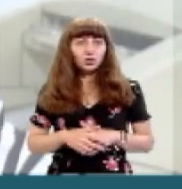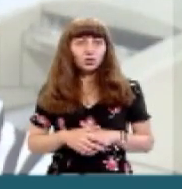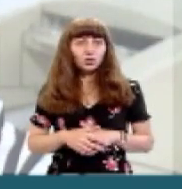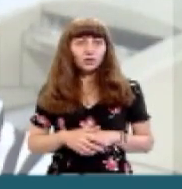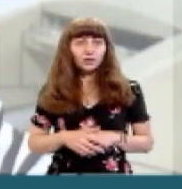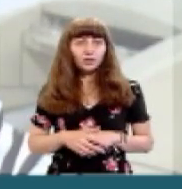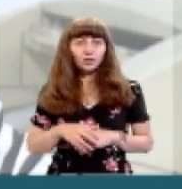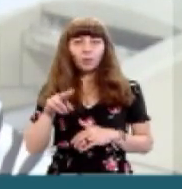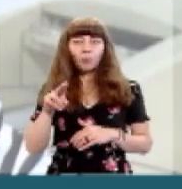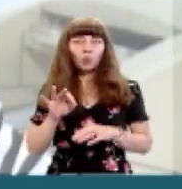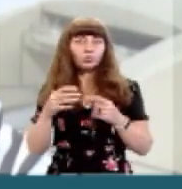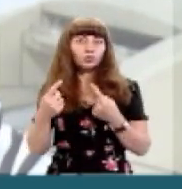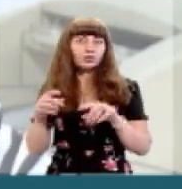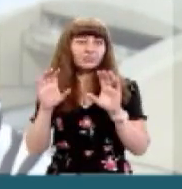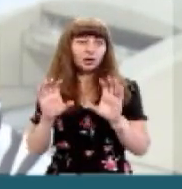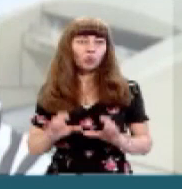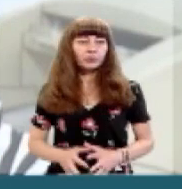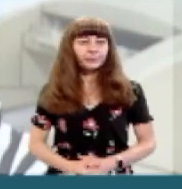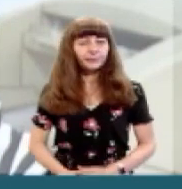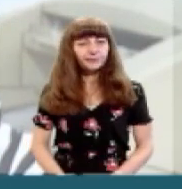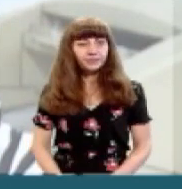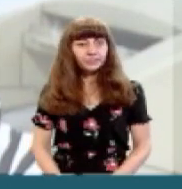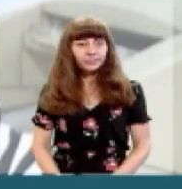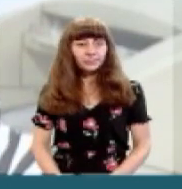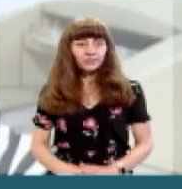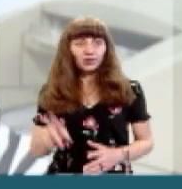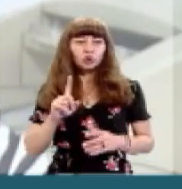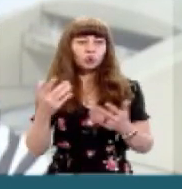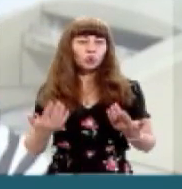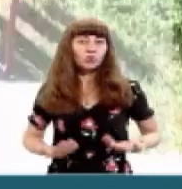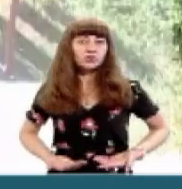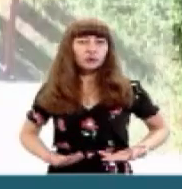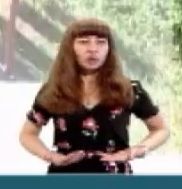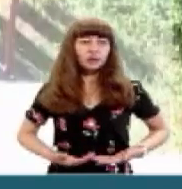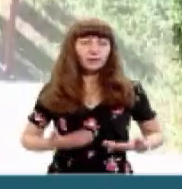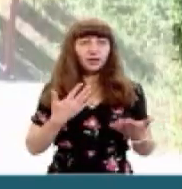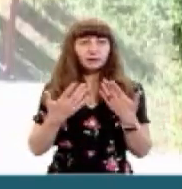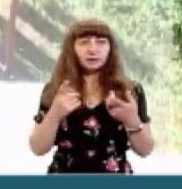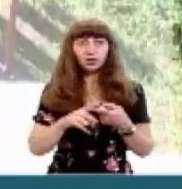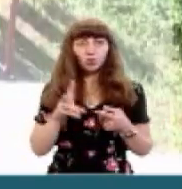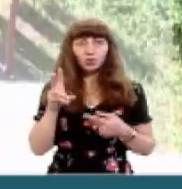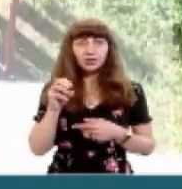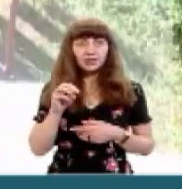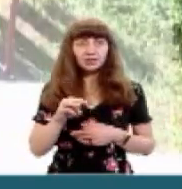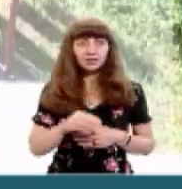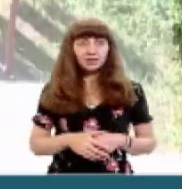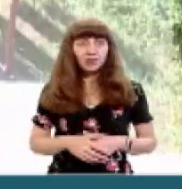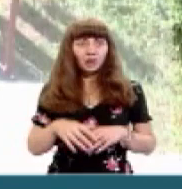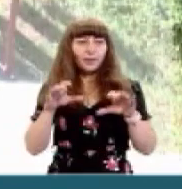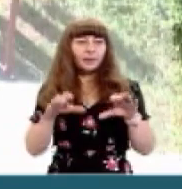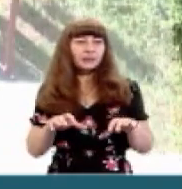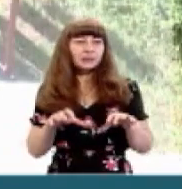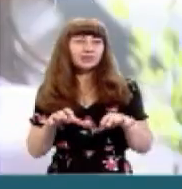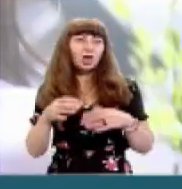по другим законам. Что касается жилищных отношений, то нет. Алоа Дасаева, председатель ОСИ дома по